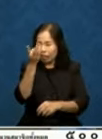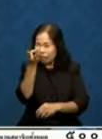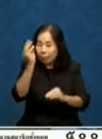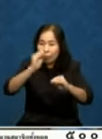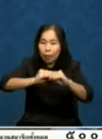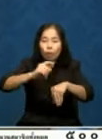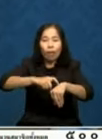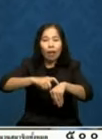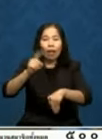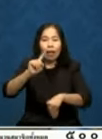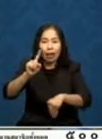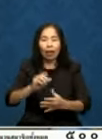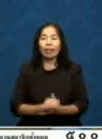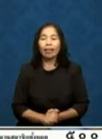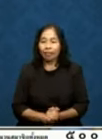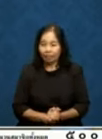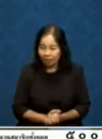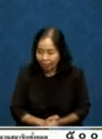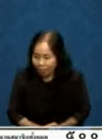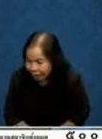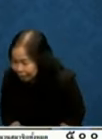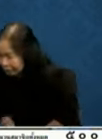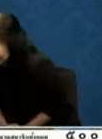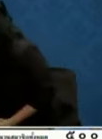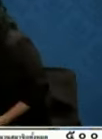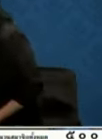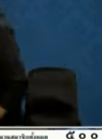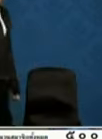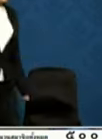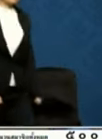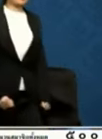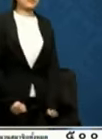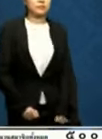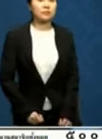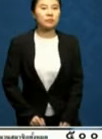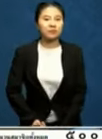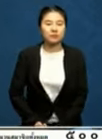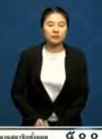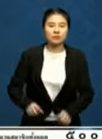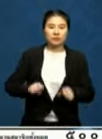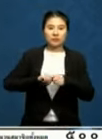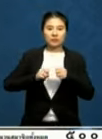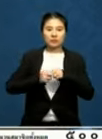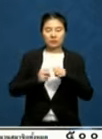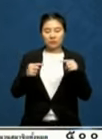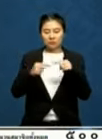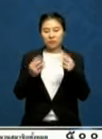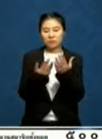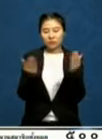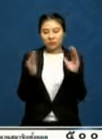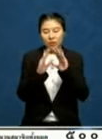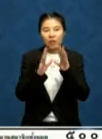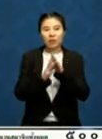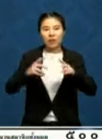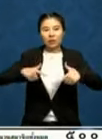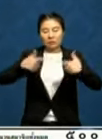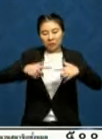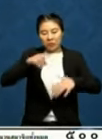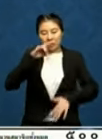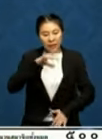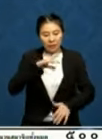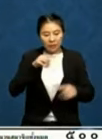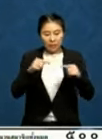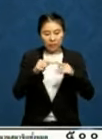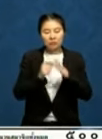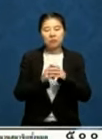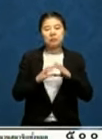งค่ะปัญหาความรุนแรงในครอบครัวเนี่ยสาเหตุอย่างนึงก็เกิดมาจากการที่เราตีเหมือนกันนะคะที่ฉันเคยถามเด็กคนนึงตอนที่ลงพื้นที่ในเ